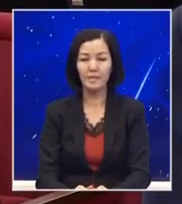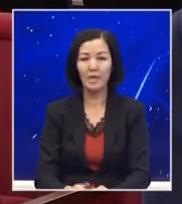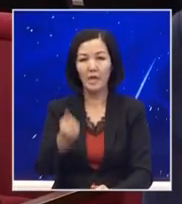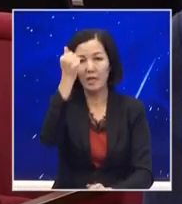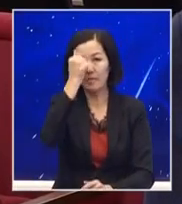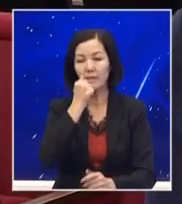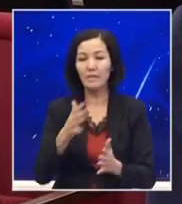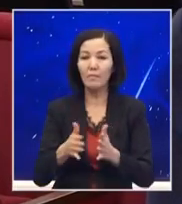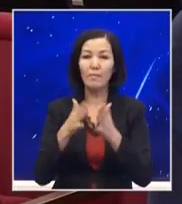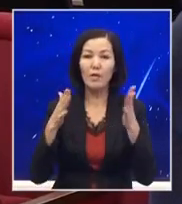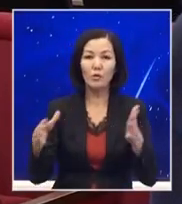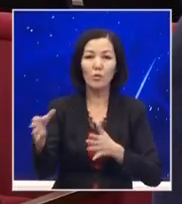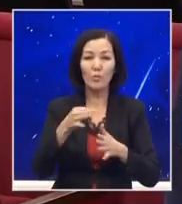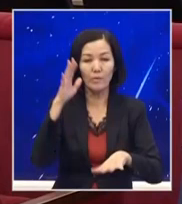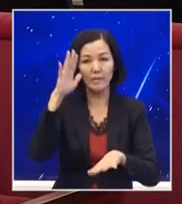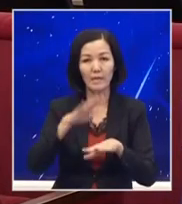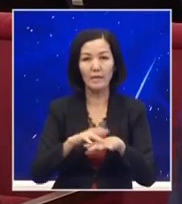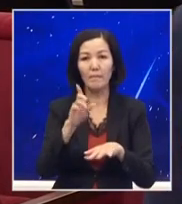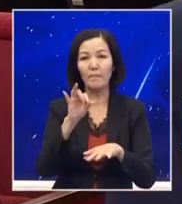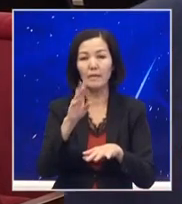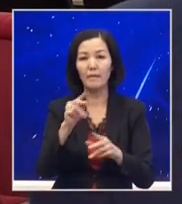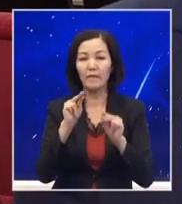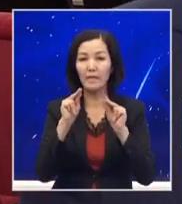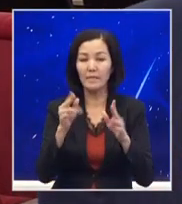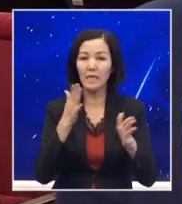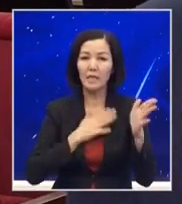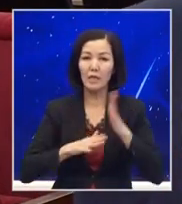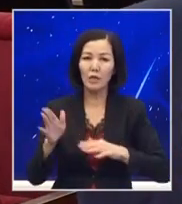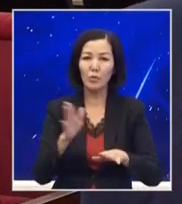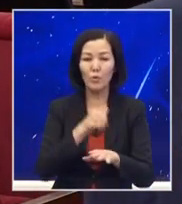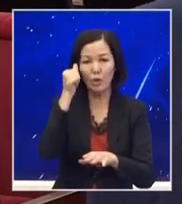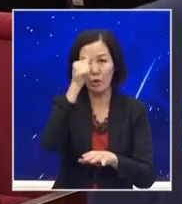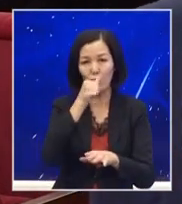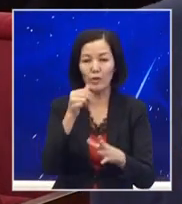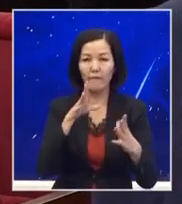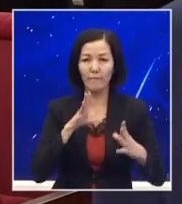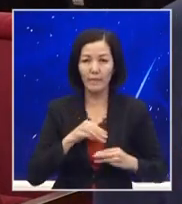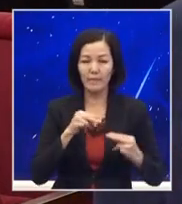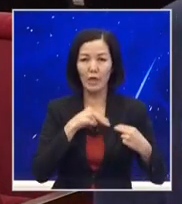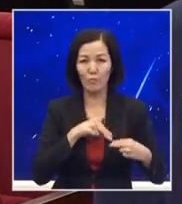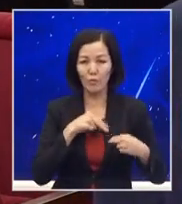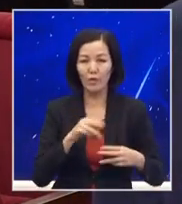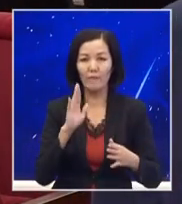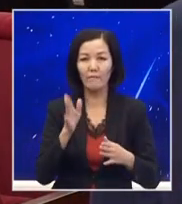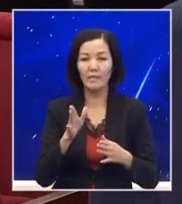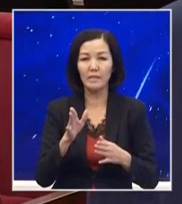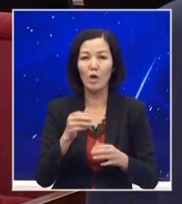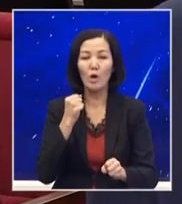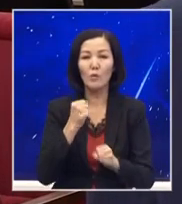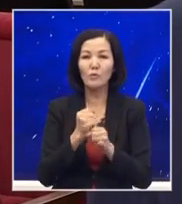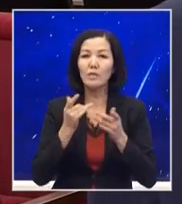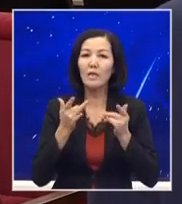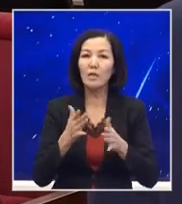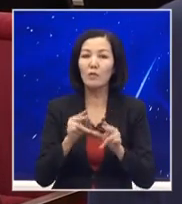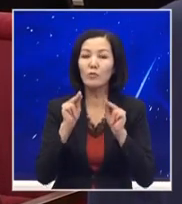Спасибо большое главе региона за такую награду. Я искренне рад. Долгие годы мы работали бок о бок с Амандыком Баталовым. Он строгий, требовательный,